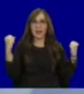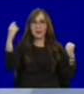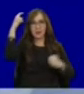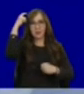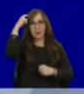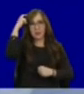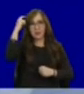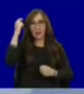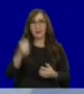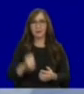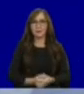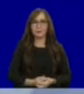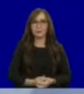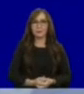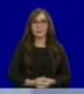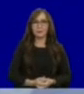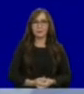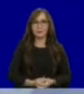Berikut.